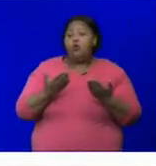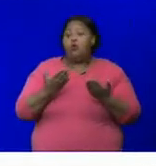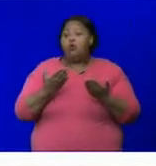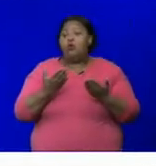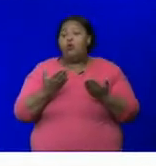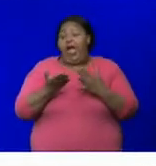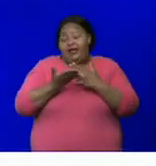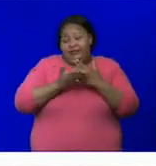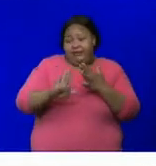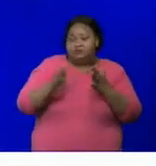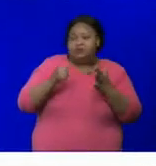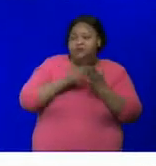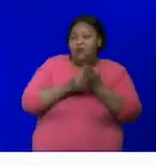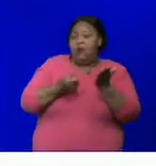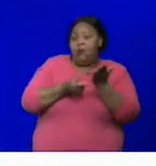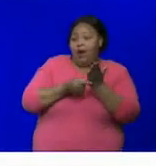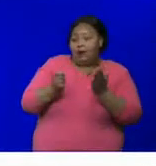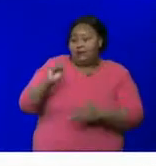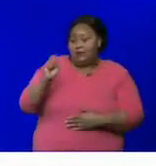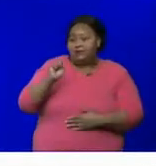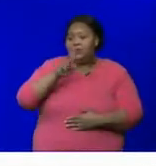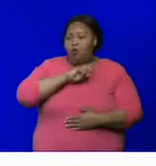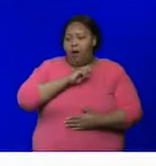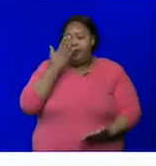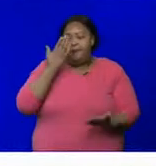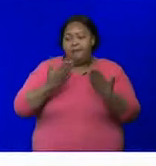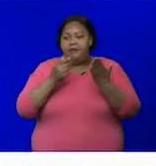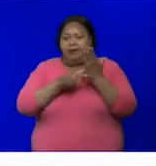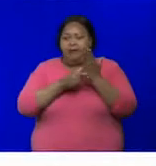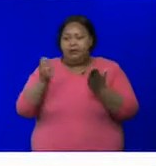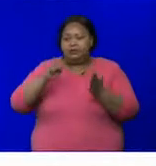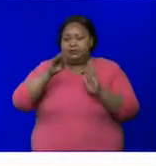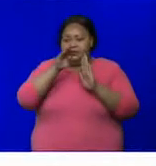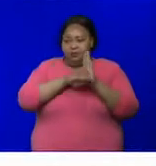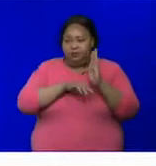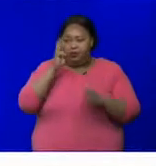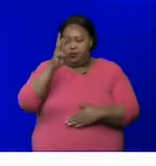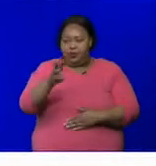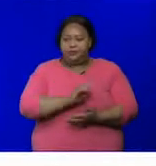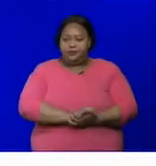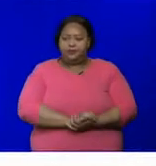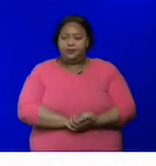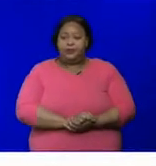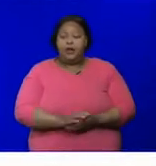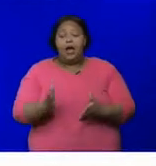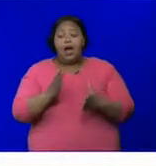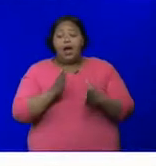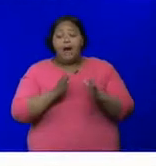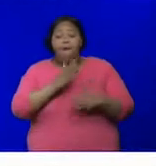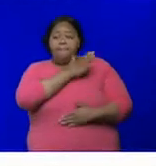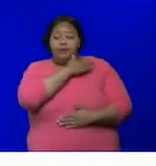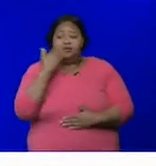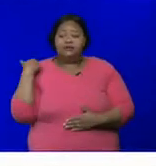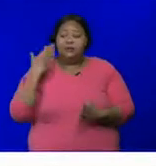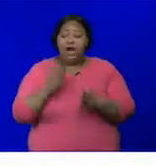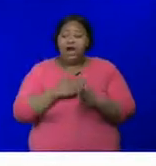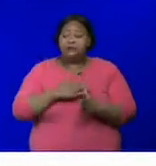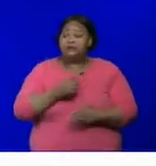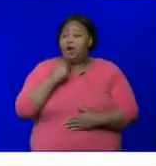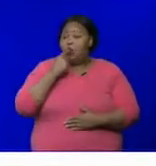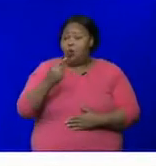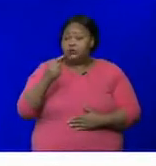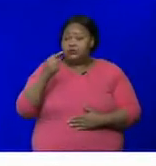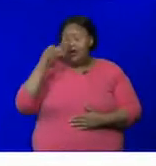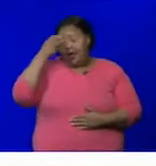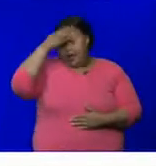Indvuna seyiphendvula ivedile endlini kuthi uhulumende utawuzuza ngemithelo nekwakheka kwemathuba emsebenzi kwaso sive seMaswati.